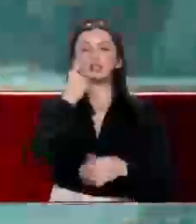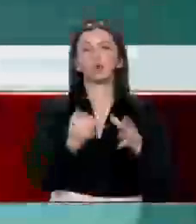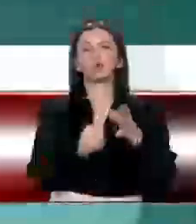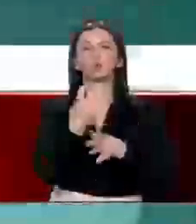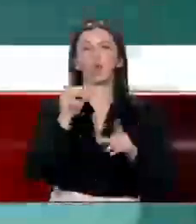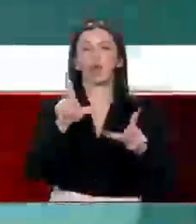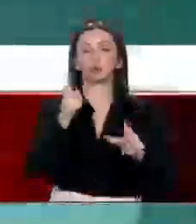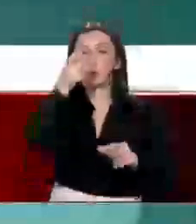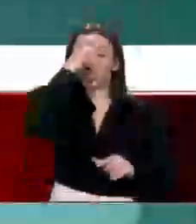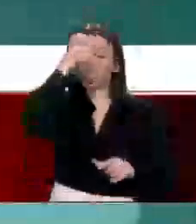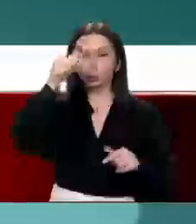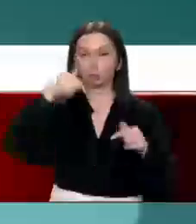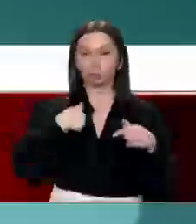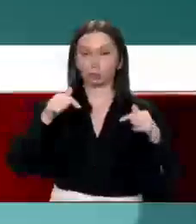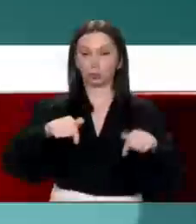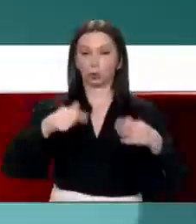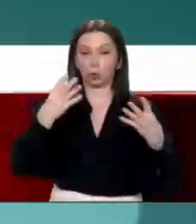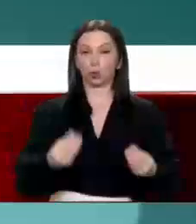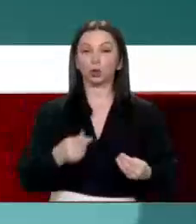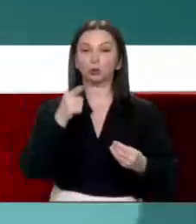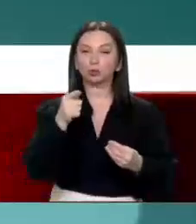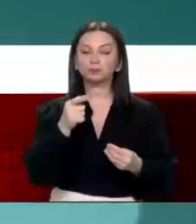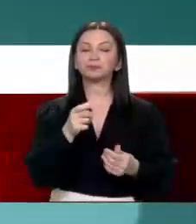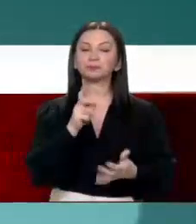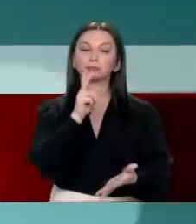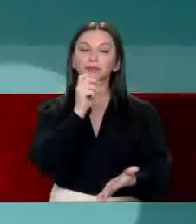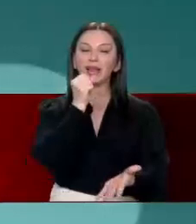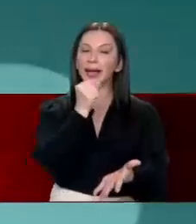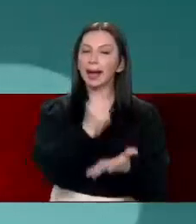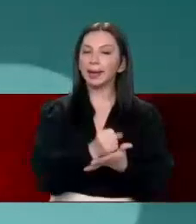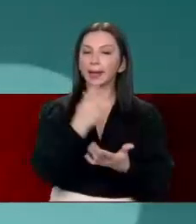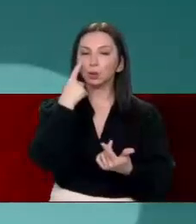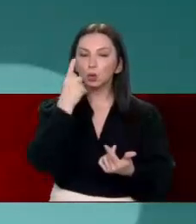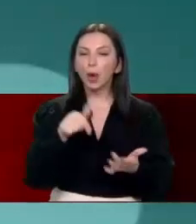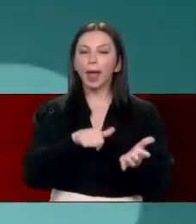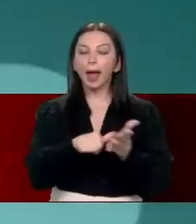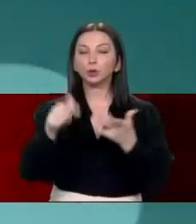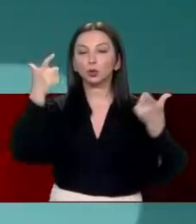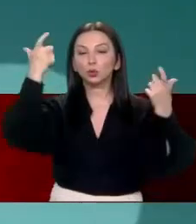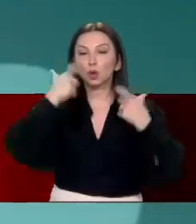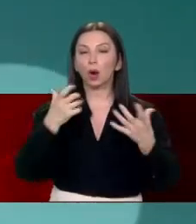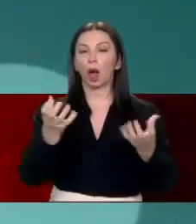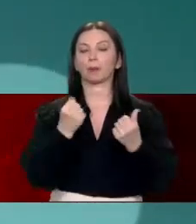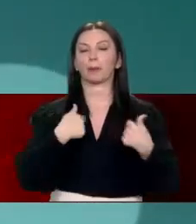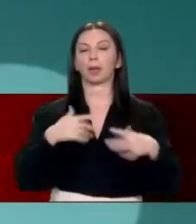dedi Türkiye olarak bunun tesis ve temini noktasında her türlü sorumluluğu almaya hazırız